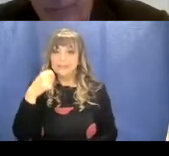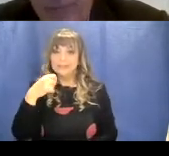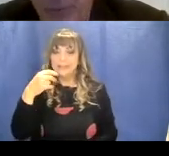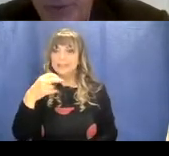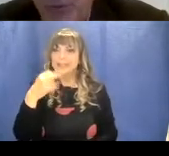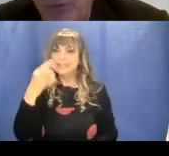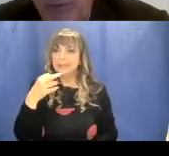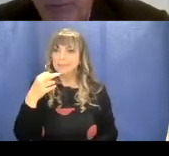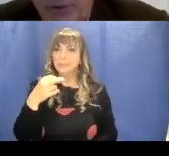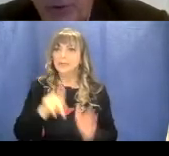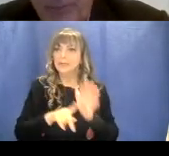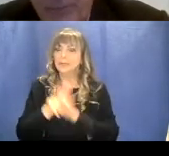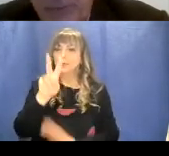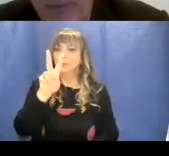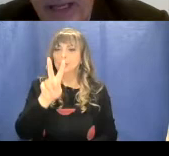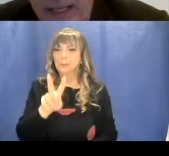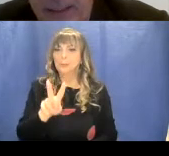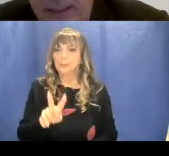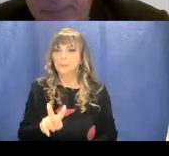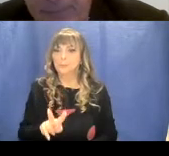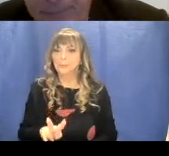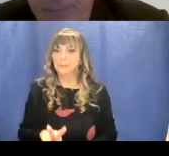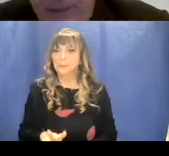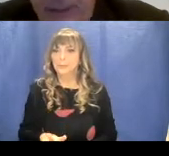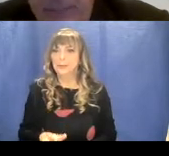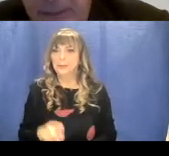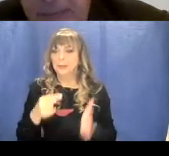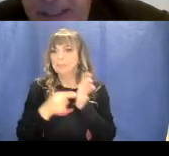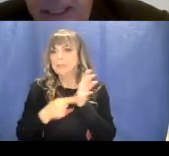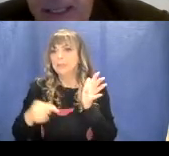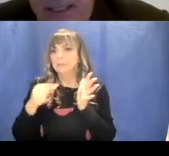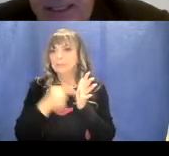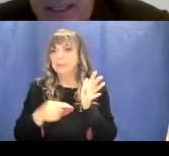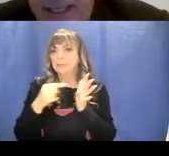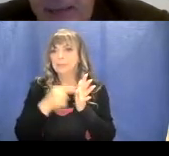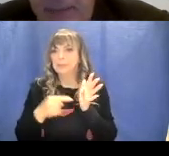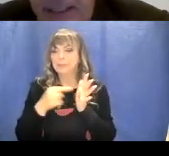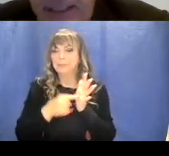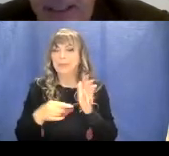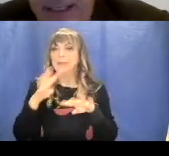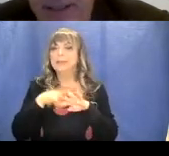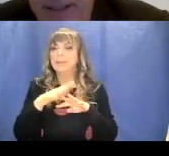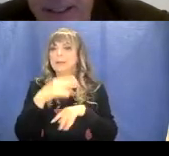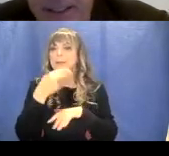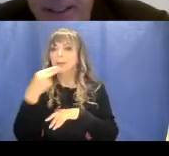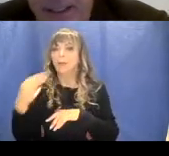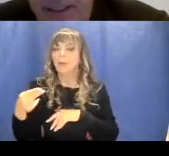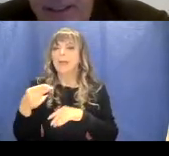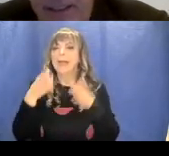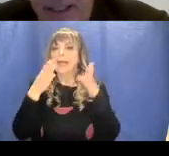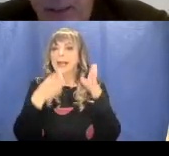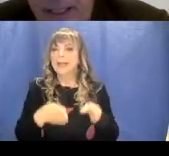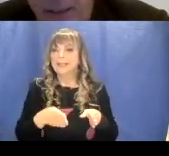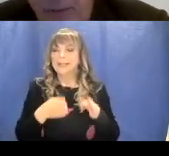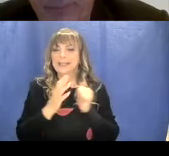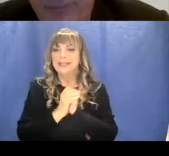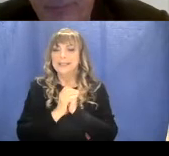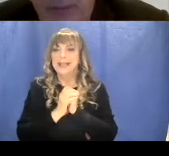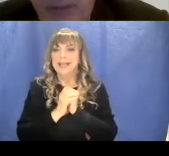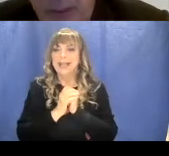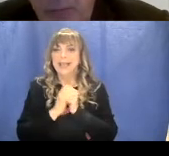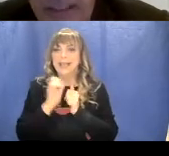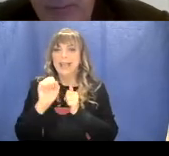2 questo è un po un in variante in matematica si chiama la caratteristica di eulero